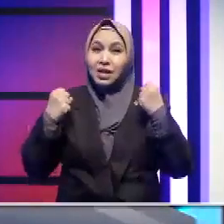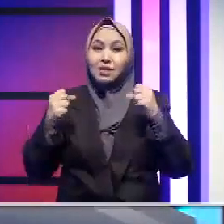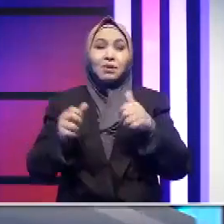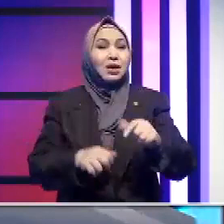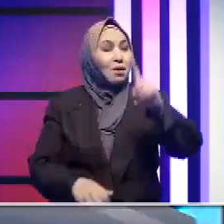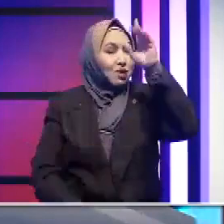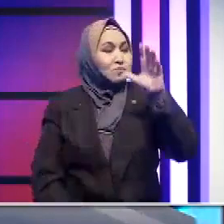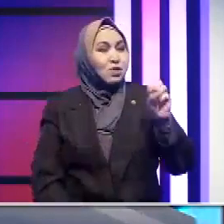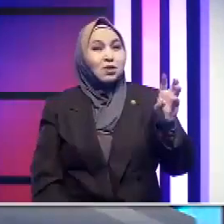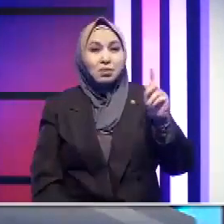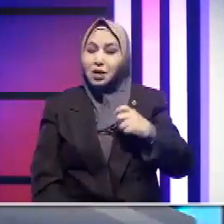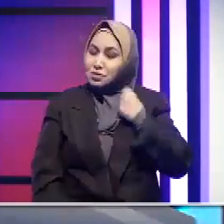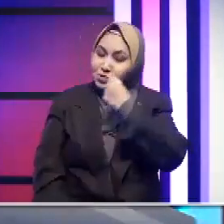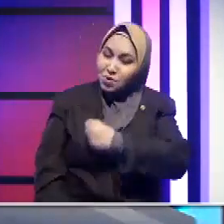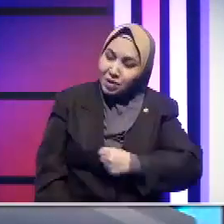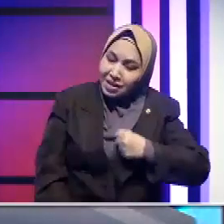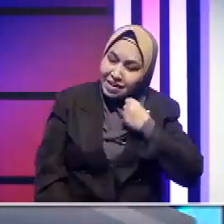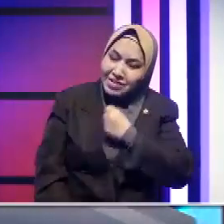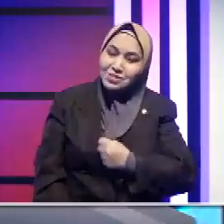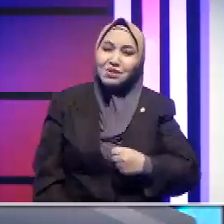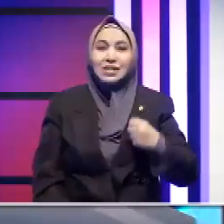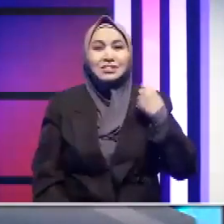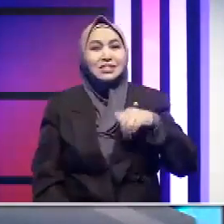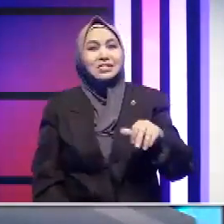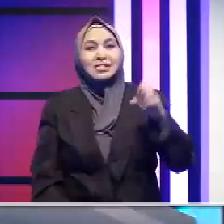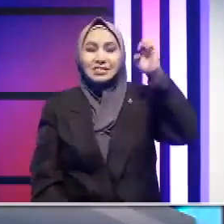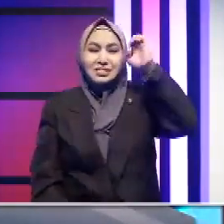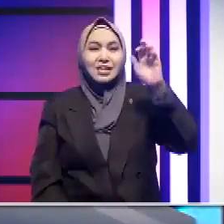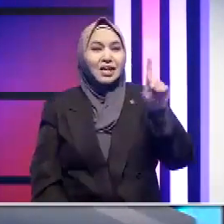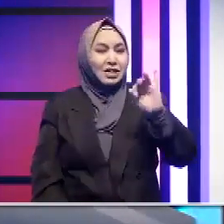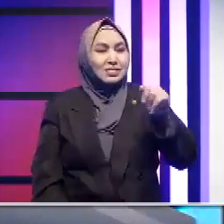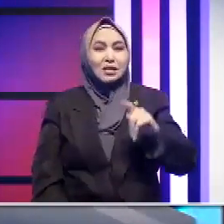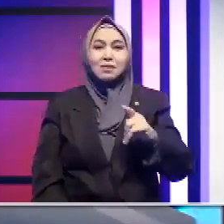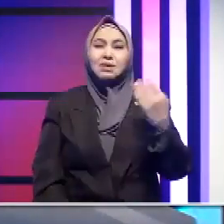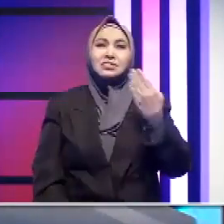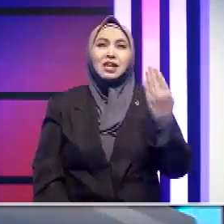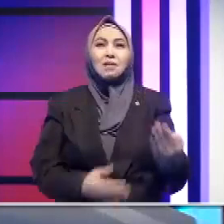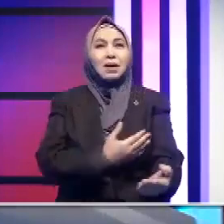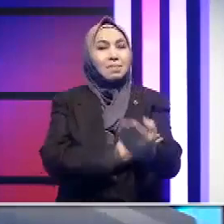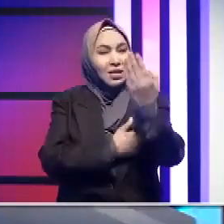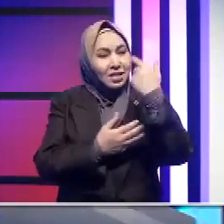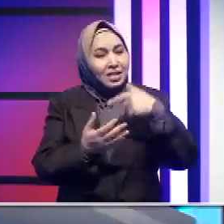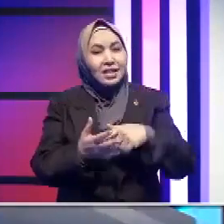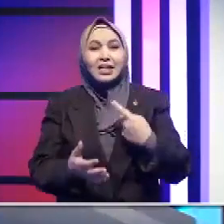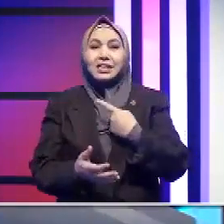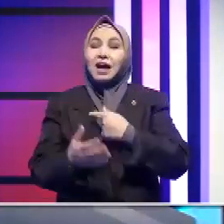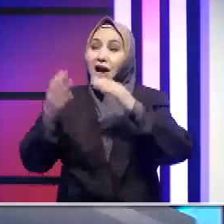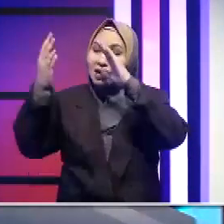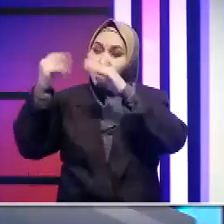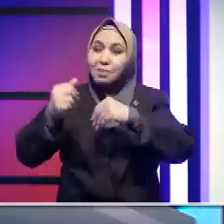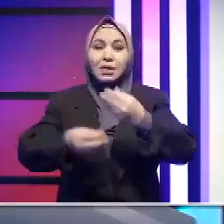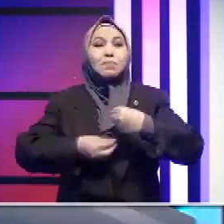Ta'ala maaf ya Jika Iya nah pagi-pagi ini pesona itu apa moga-moga